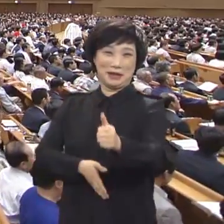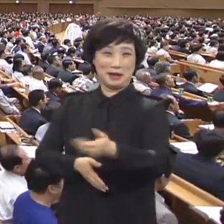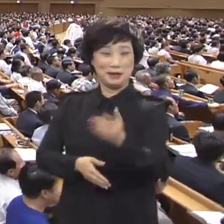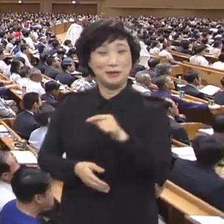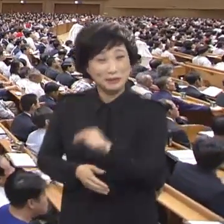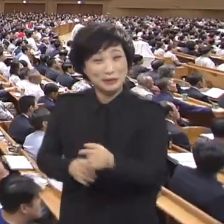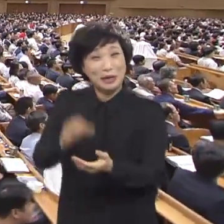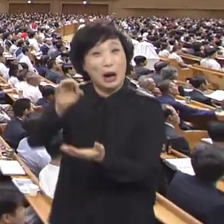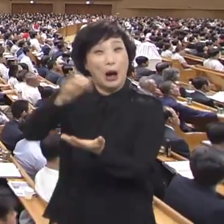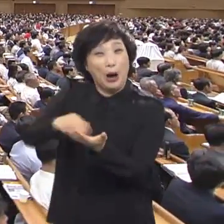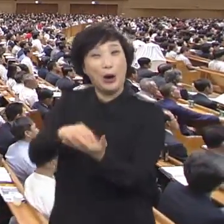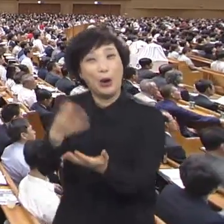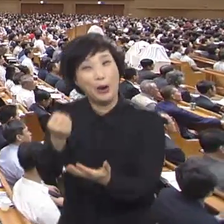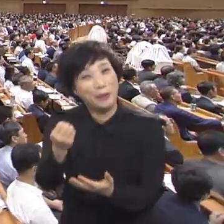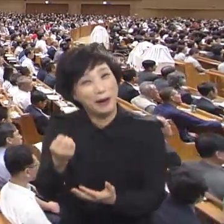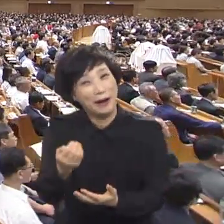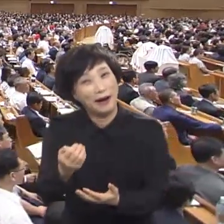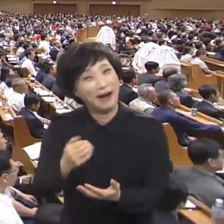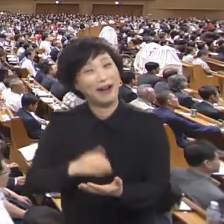이게 얼마짜리? 이게 얼마짜리?